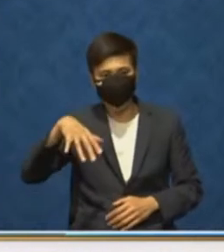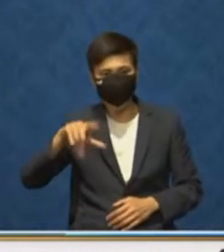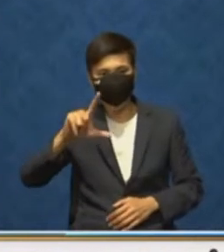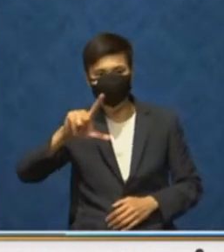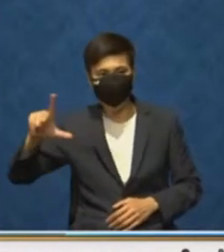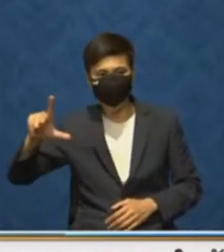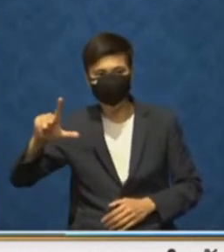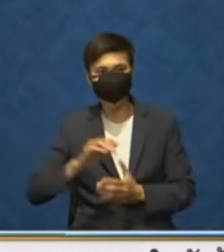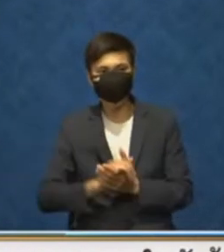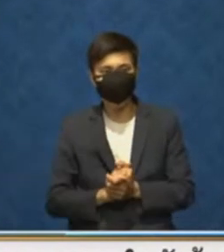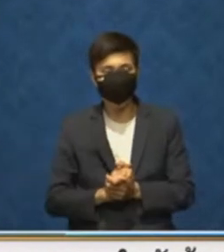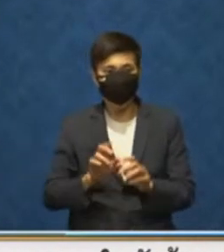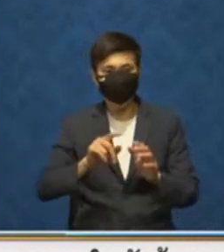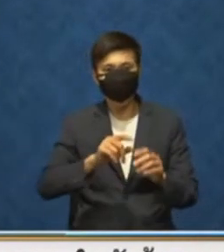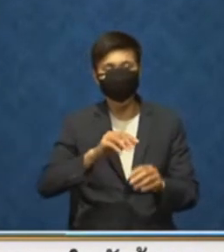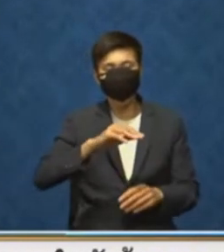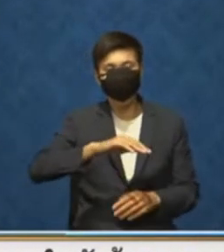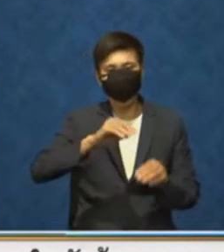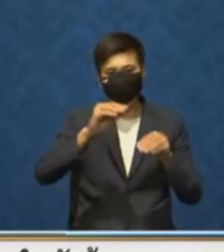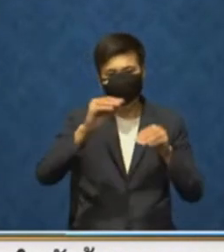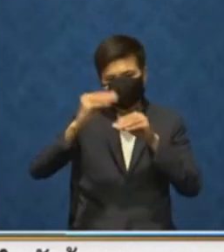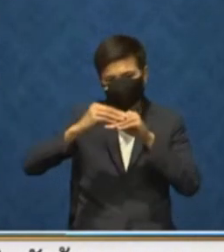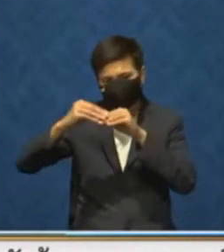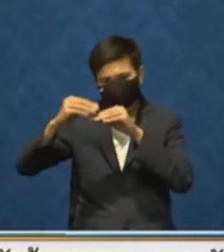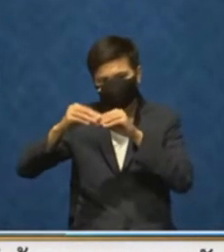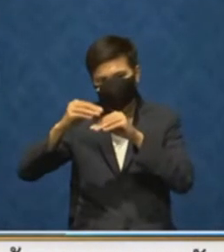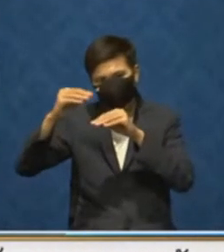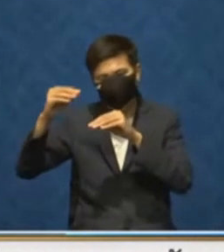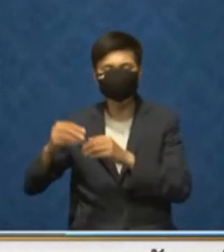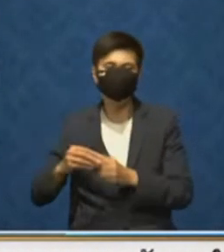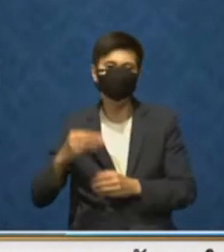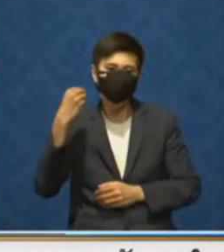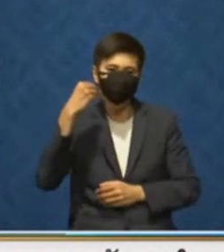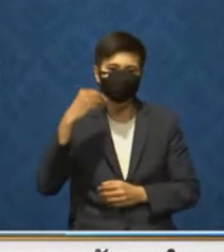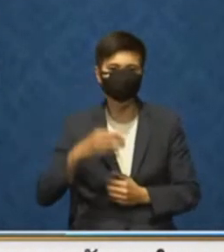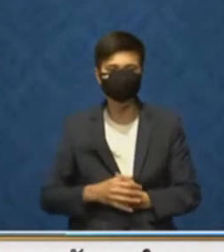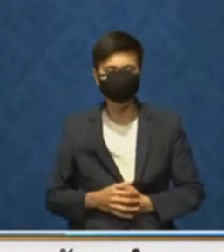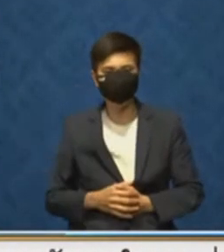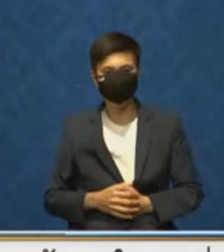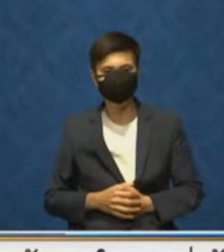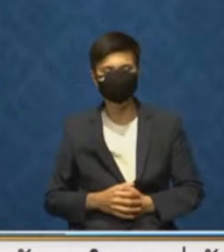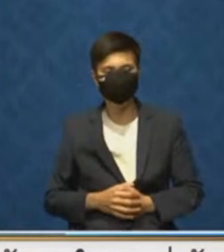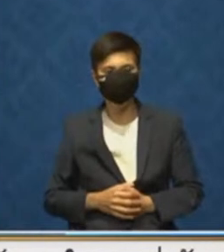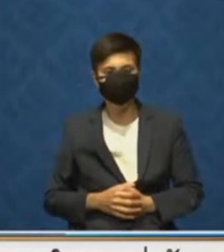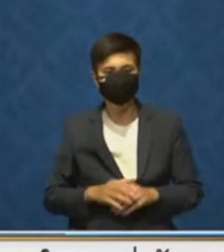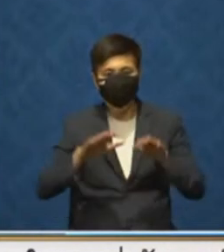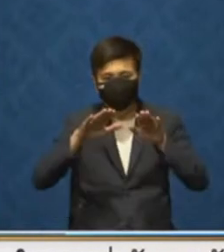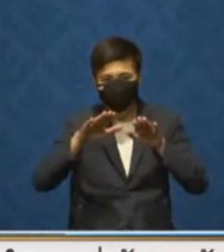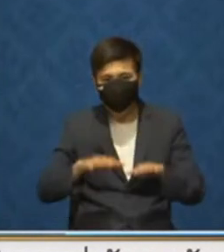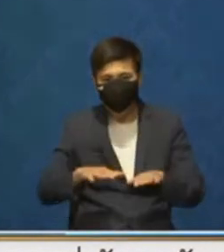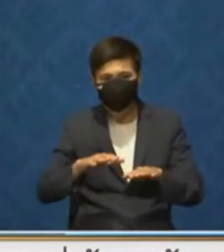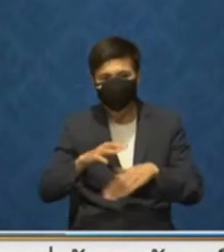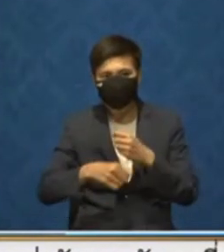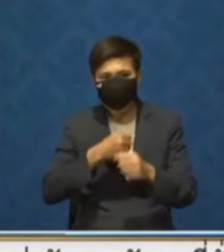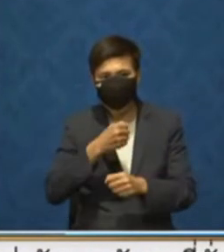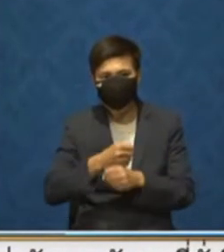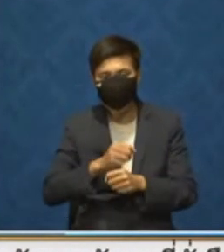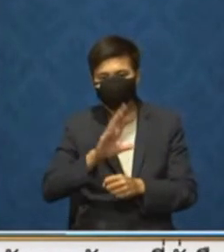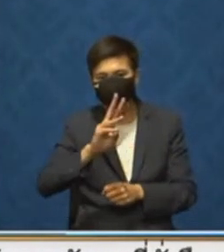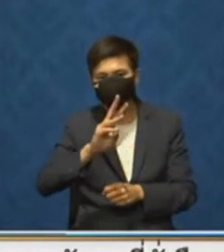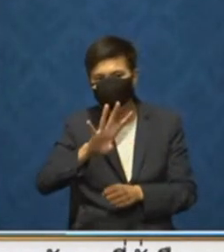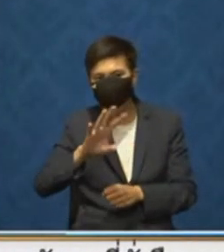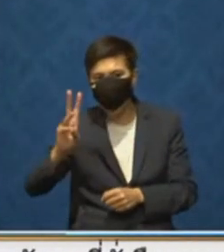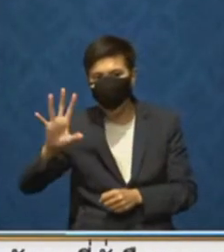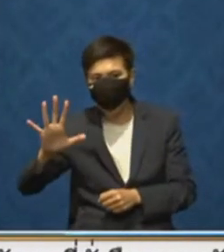แล้วก็สูงสูงขึ้นมาทุกปีนะฮะเพิ่งมาลดลงปี 6425นี่เองนะ